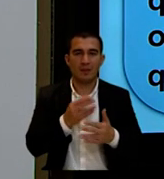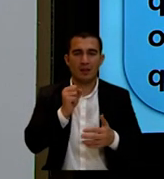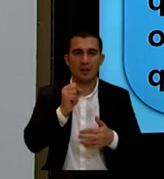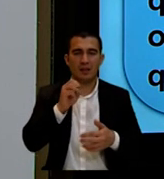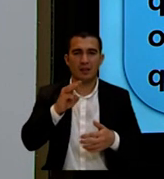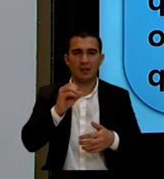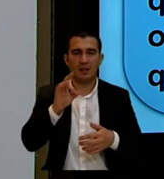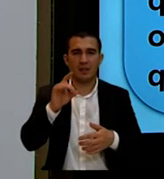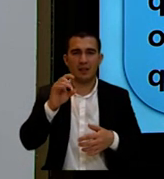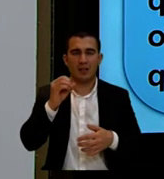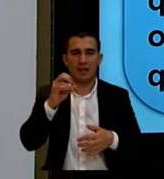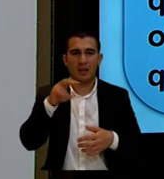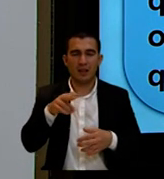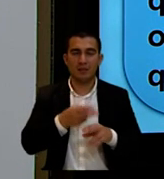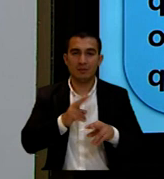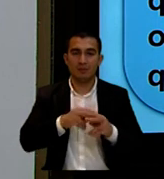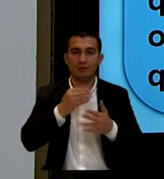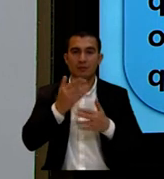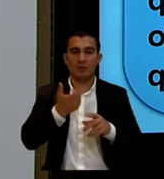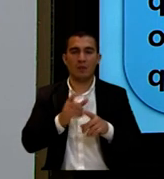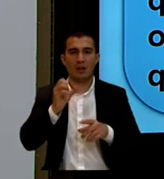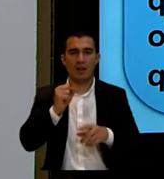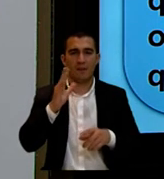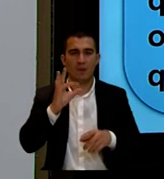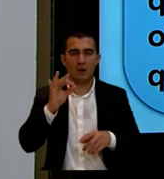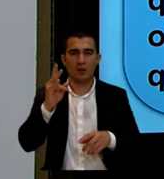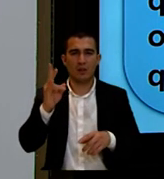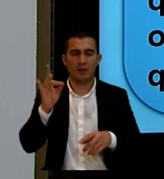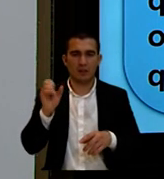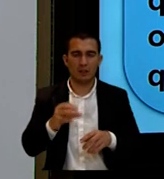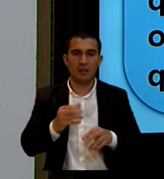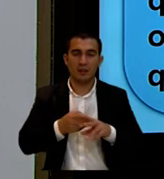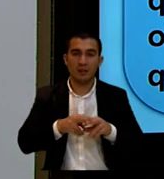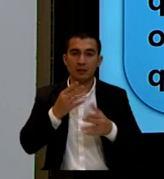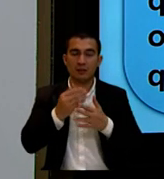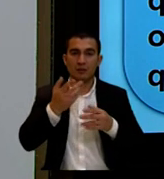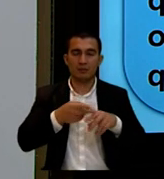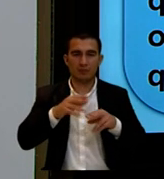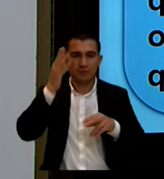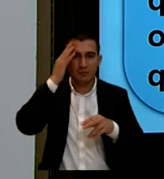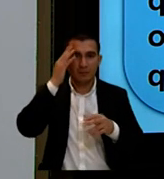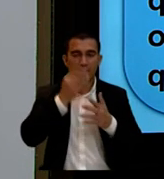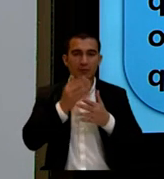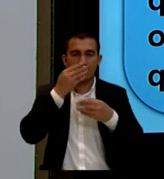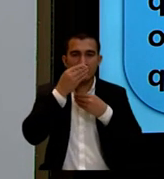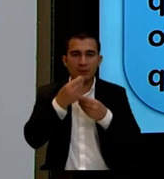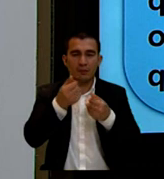arterial qonga ega o'ng aorta yoyi chiqib, undan bosh miyaga ketuvchi uyqu